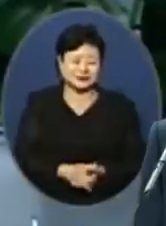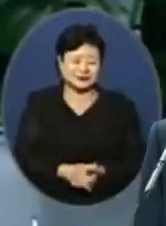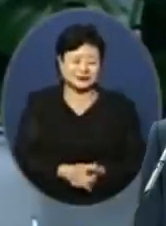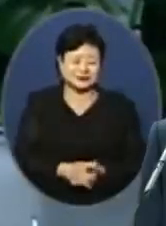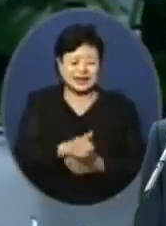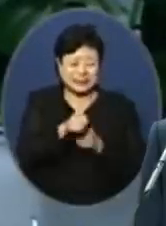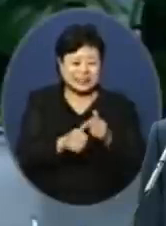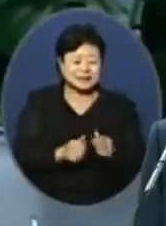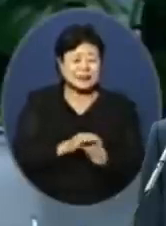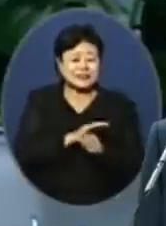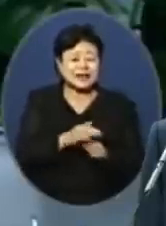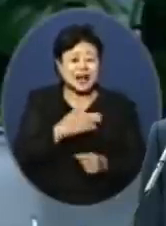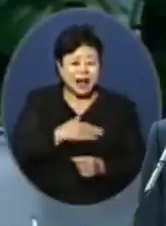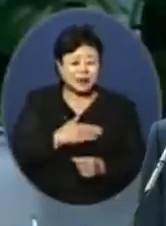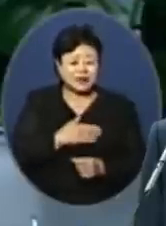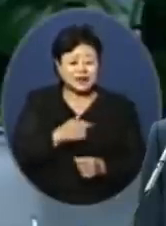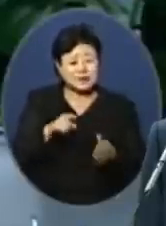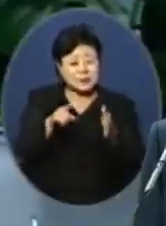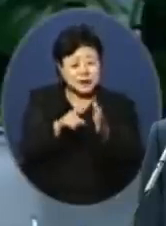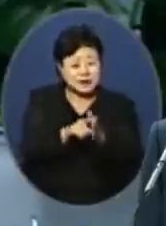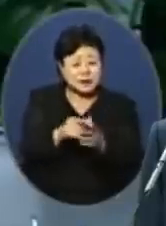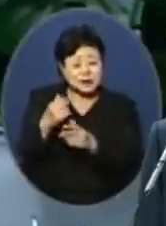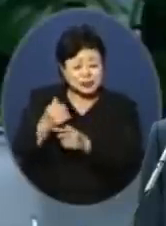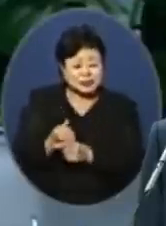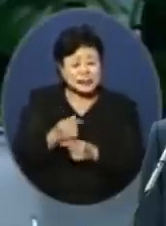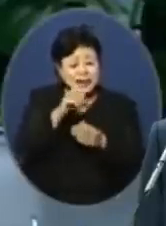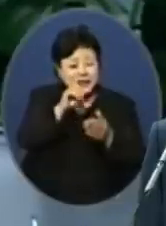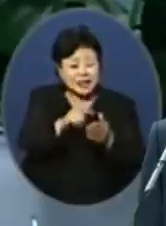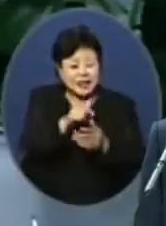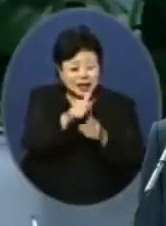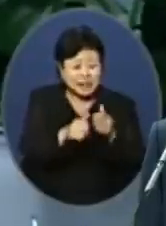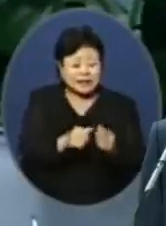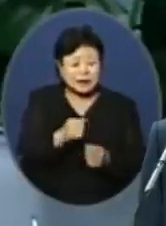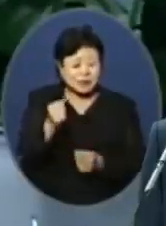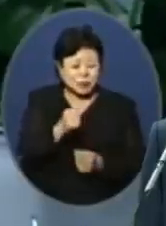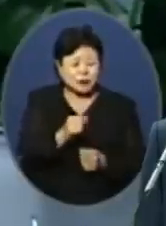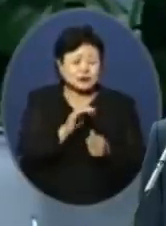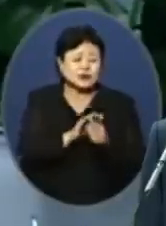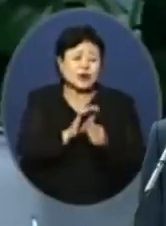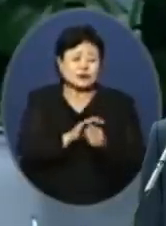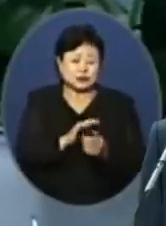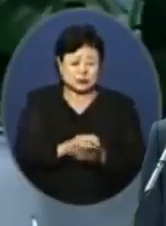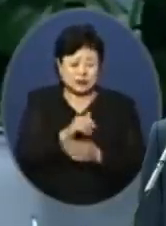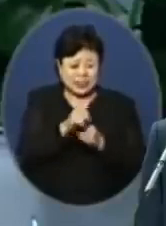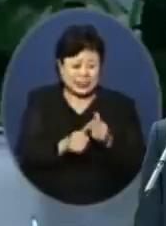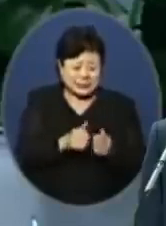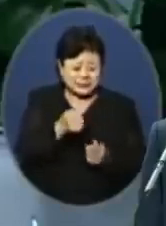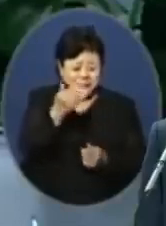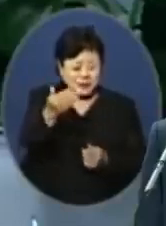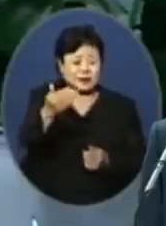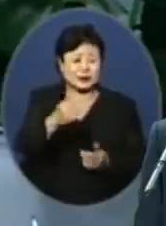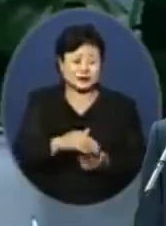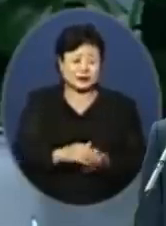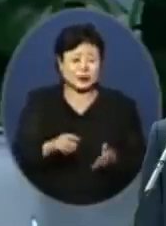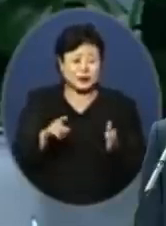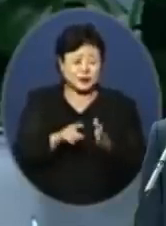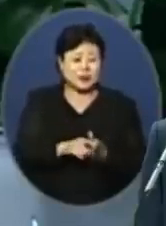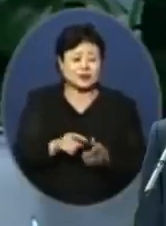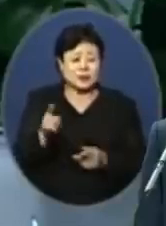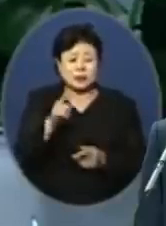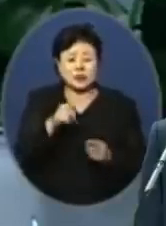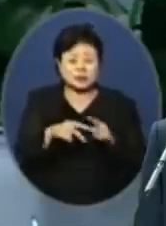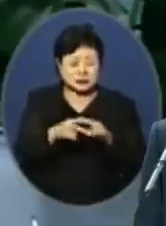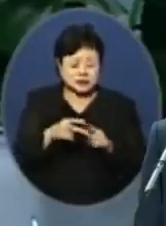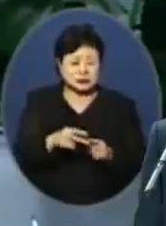이 하나님이 사랑을 알고 하나님을 믿고 의지하고 나가면 하나님이 무엇을 안 해주시겠습니까? 하나님은 여러분을 위해서